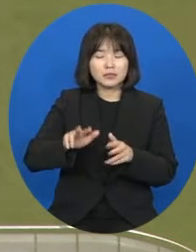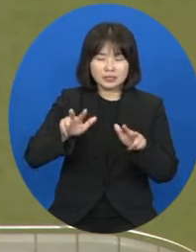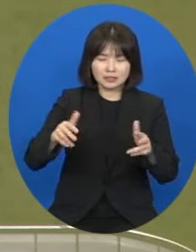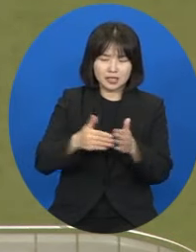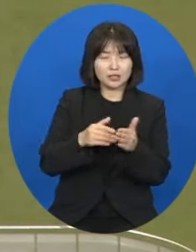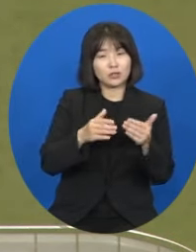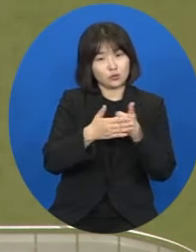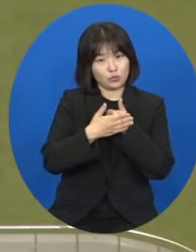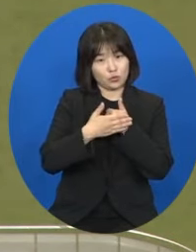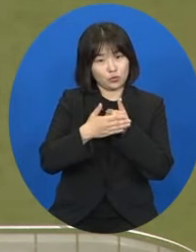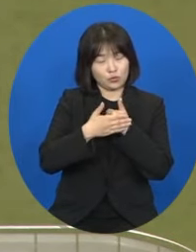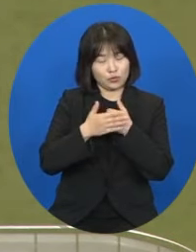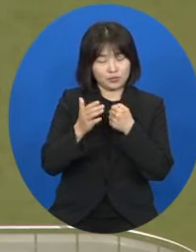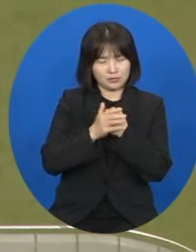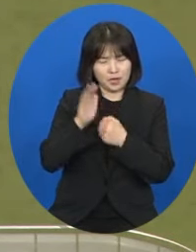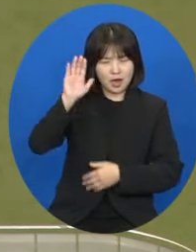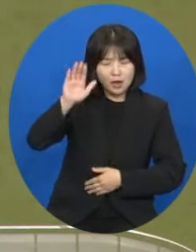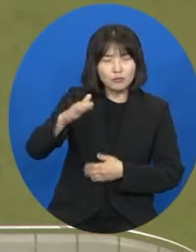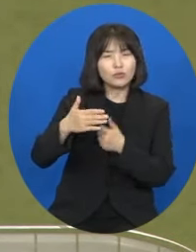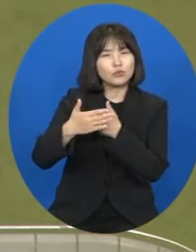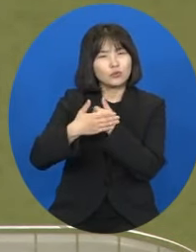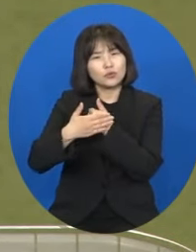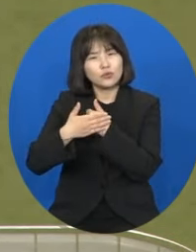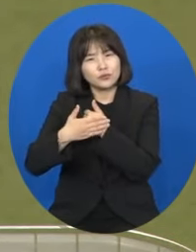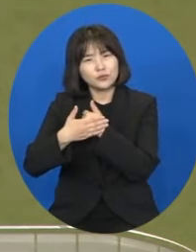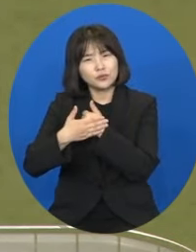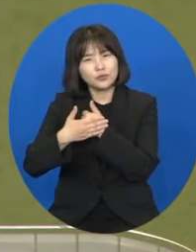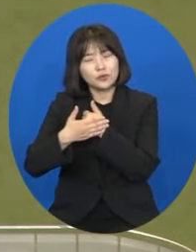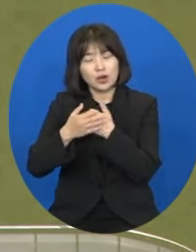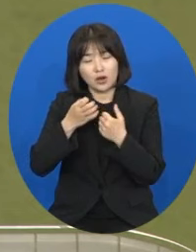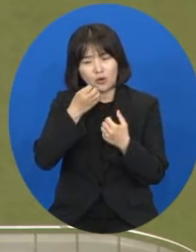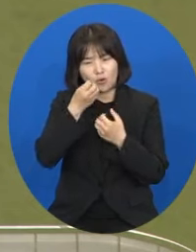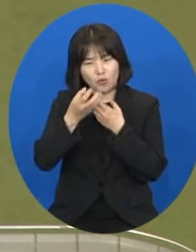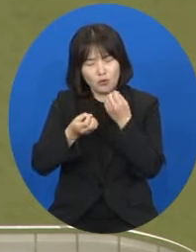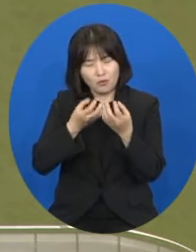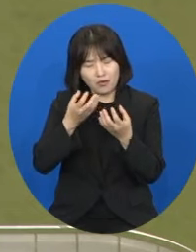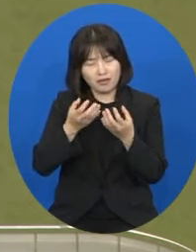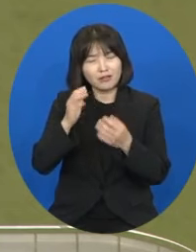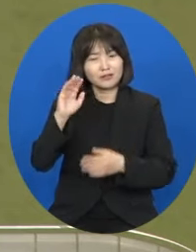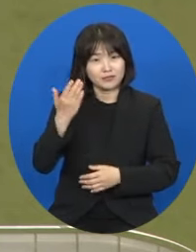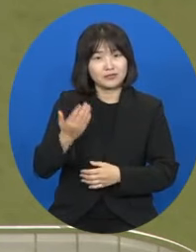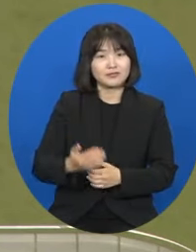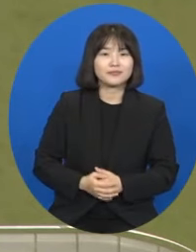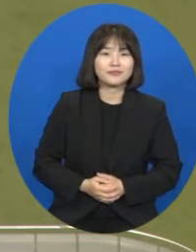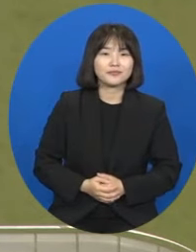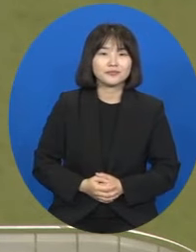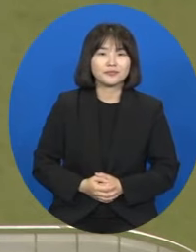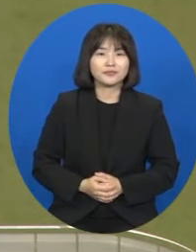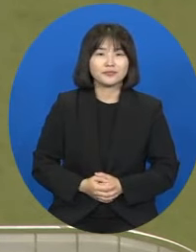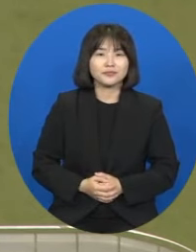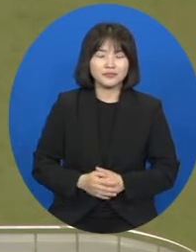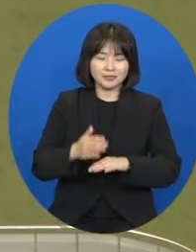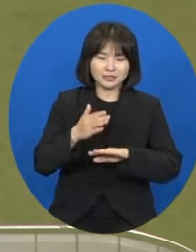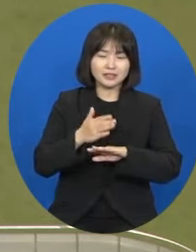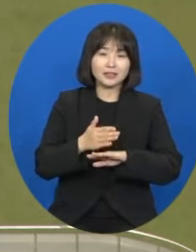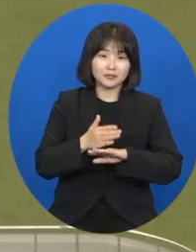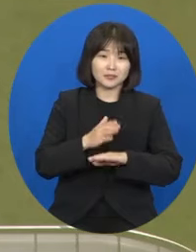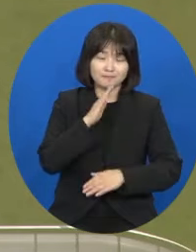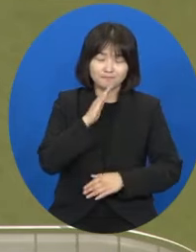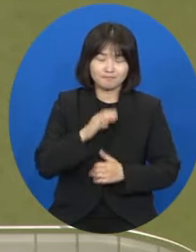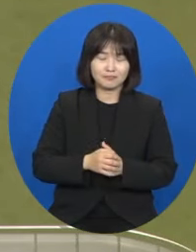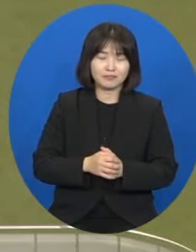도우셨으니 앞으로도 도와주실 것이다 라는 고백이 절로 나오잖아요. 감사한 것이죠. 지난